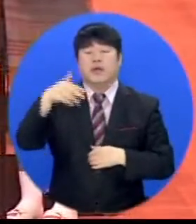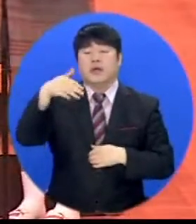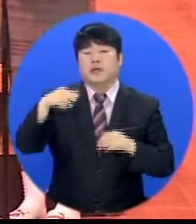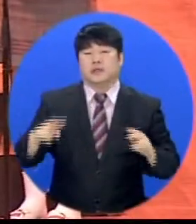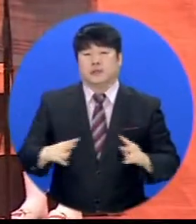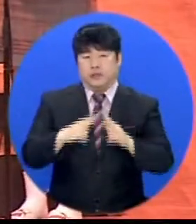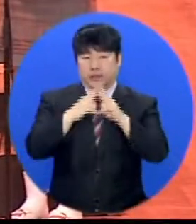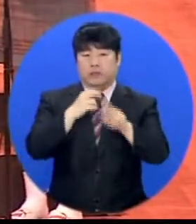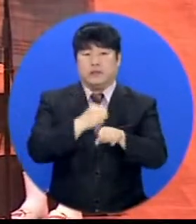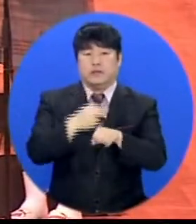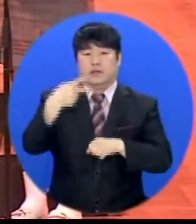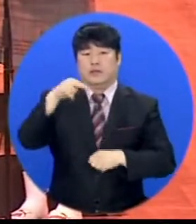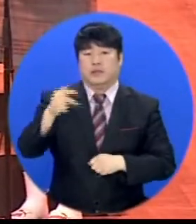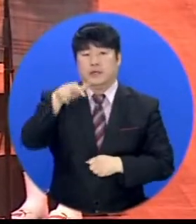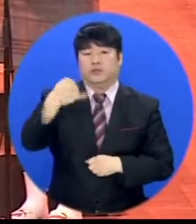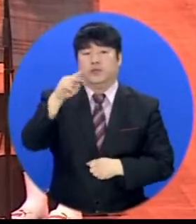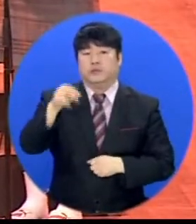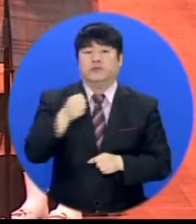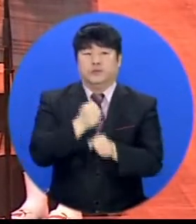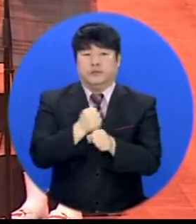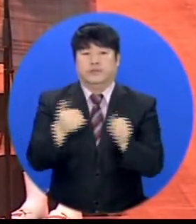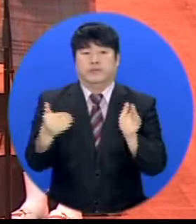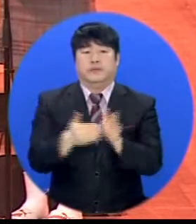성물에 단죄문 설치를 마쳤습니다.